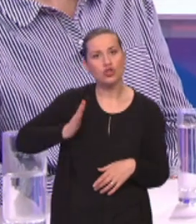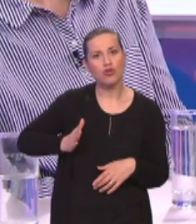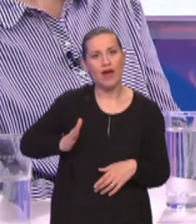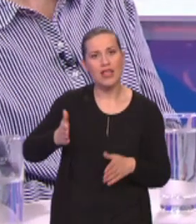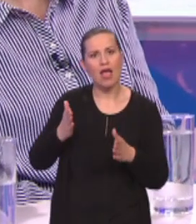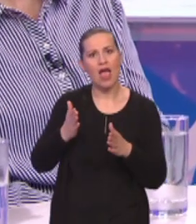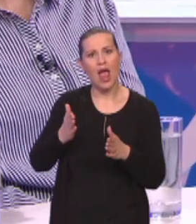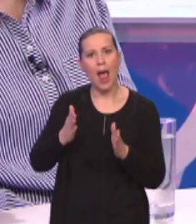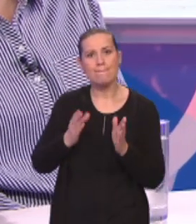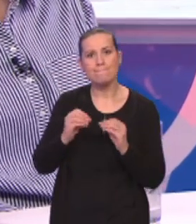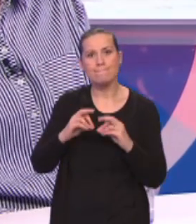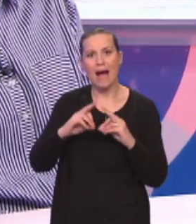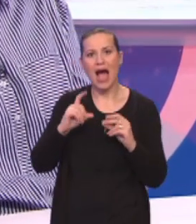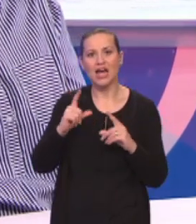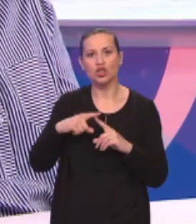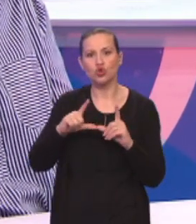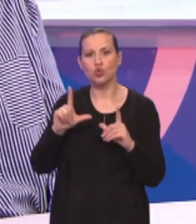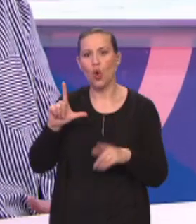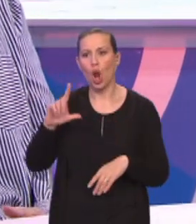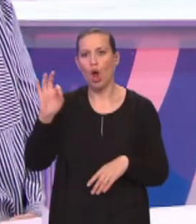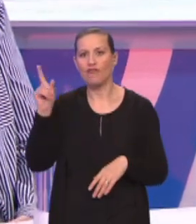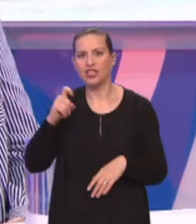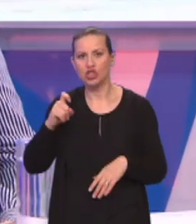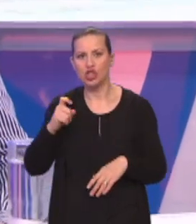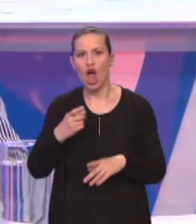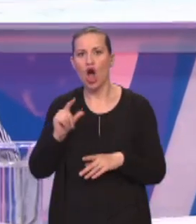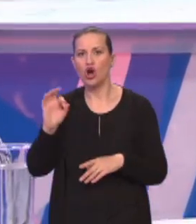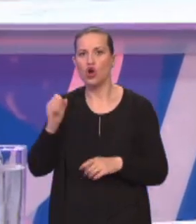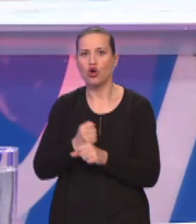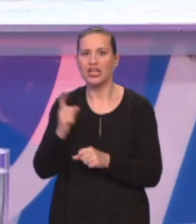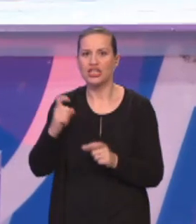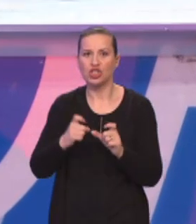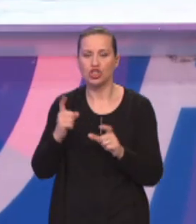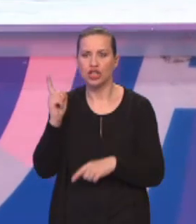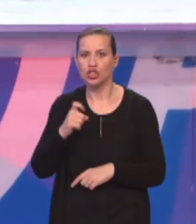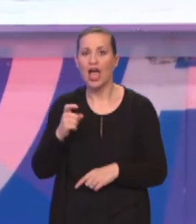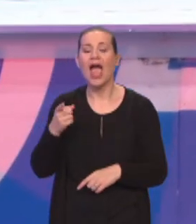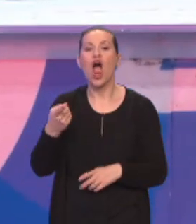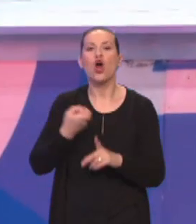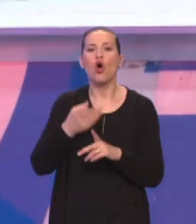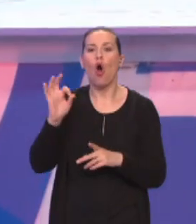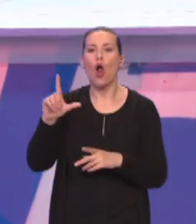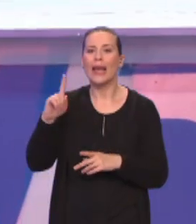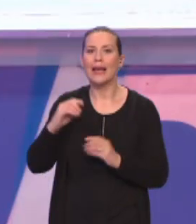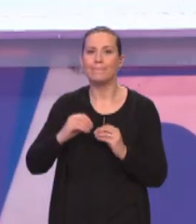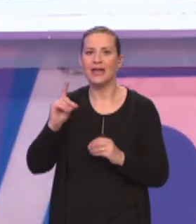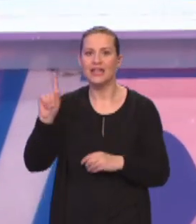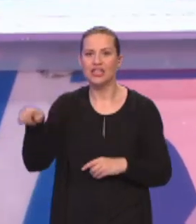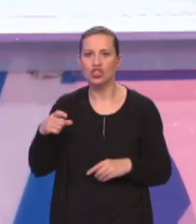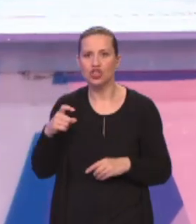Marine Bartulović-Rogišić, dakle iz Kolibrića, koja zajedno sa roditeljima, dakle i sa majkama i